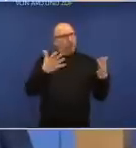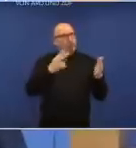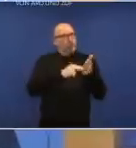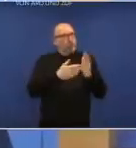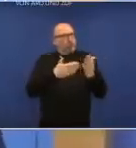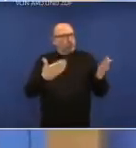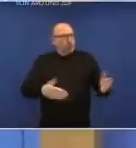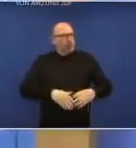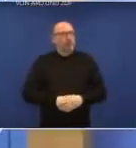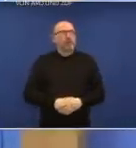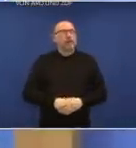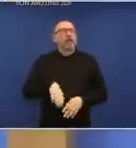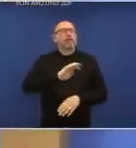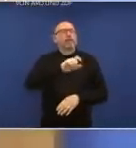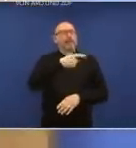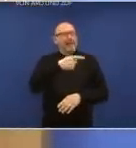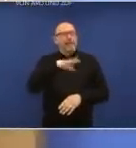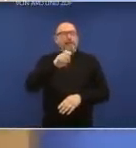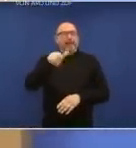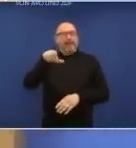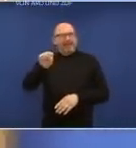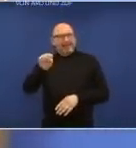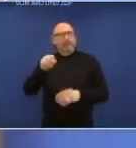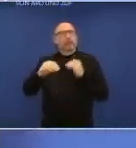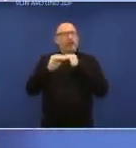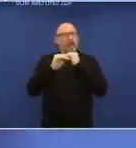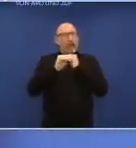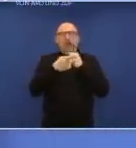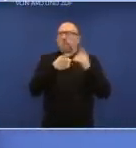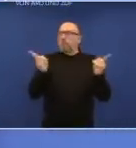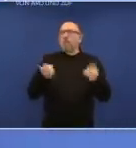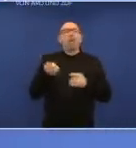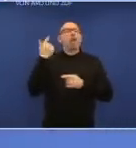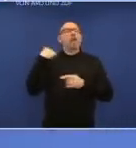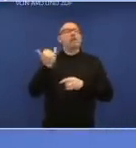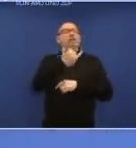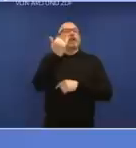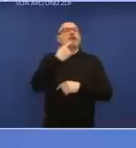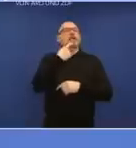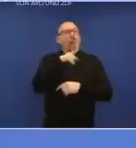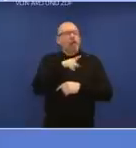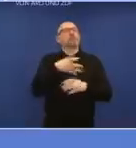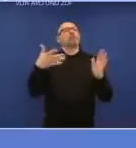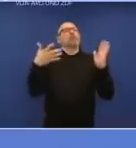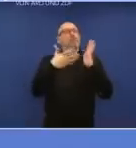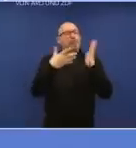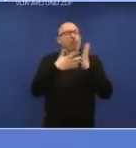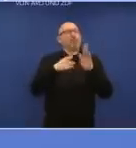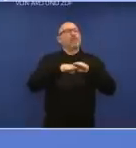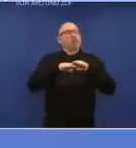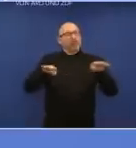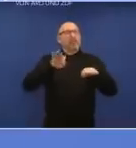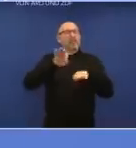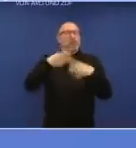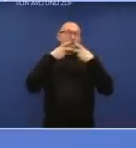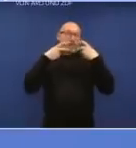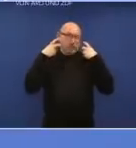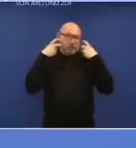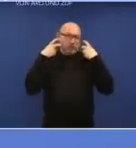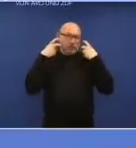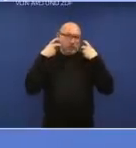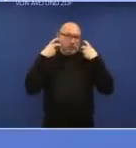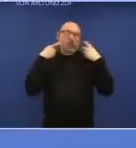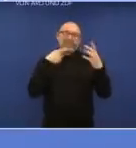BMG, BMAS und die Länder haben sich im vergangenen Jahr auf einen Prüfgrundsatz für Schutzmasken geeinigt. Auf deren Einhaltung